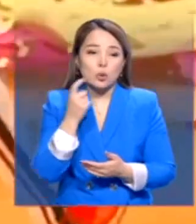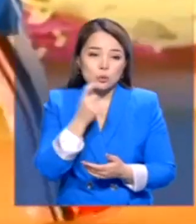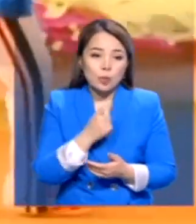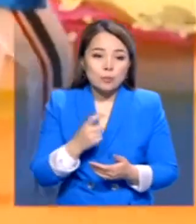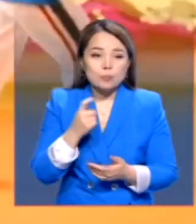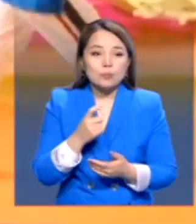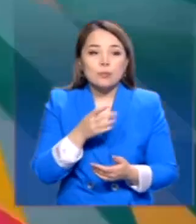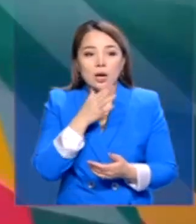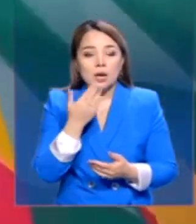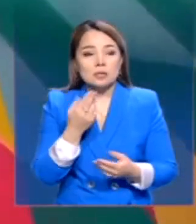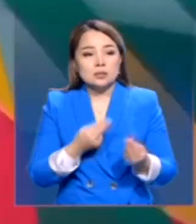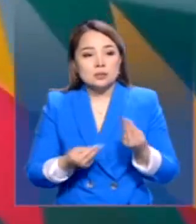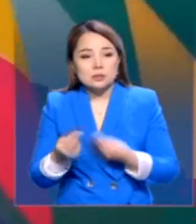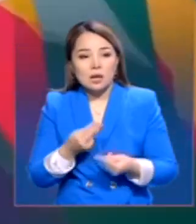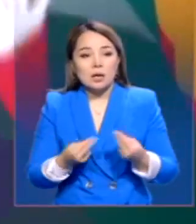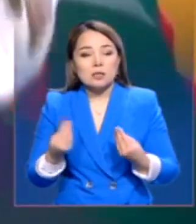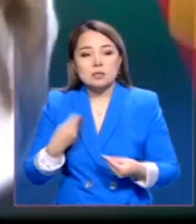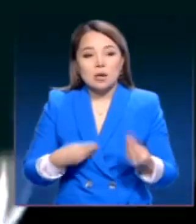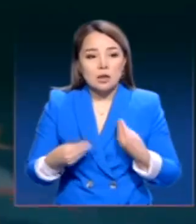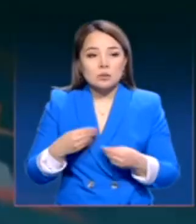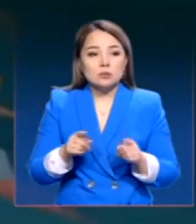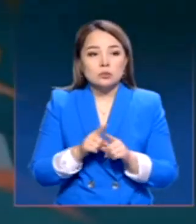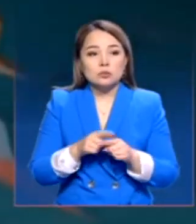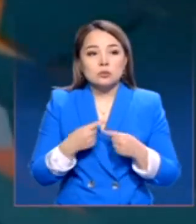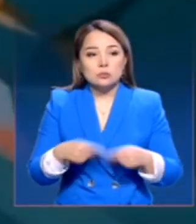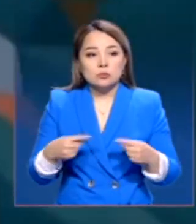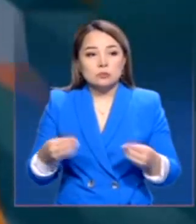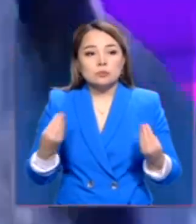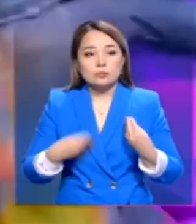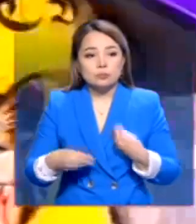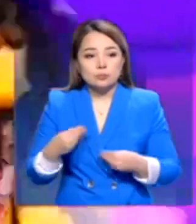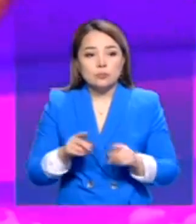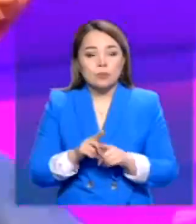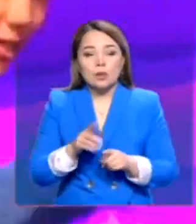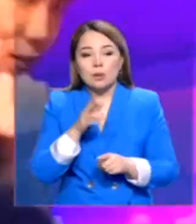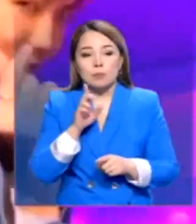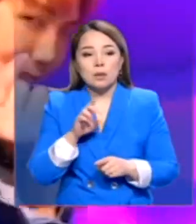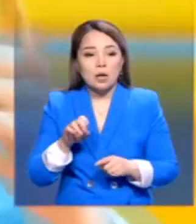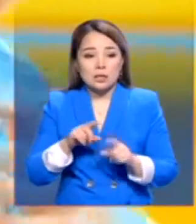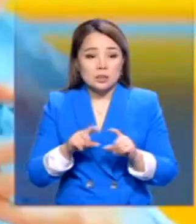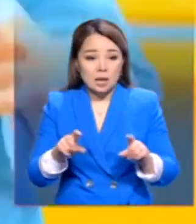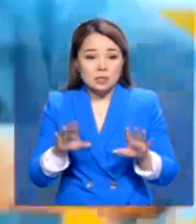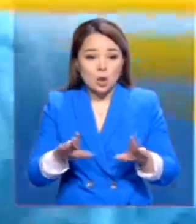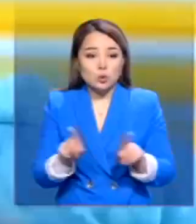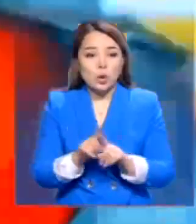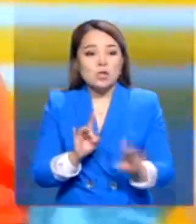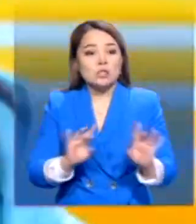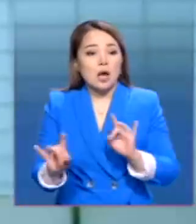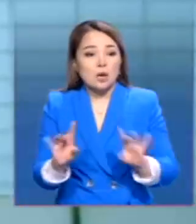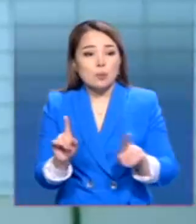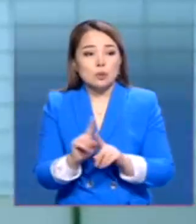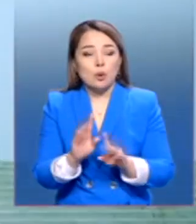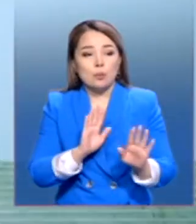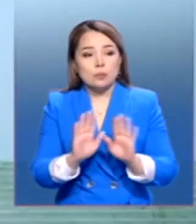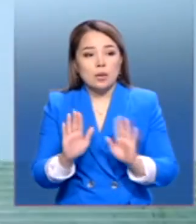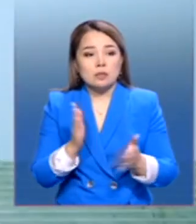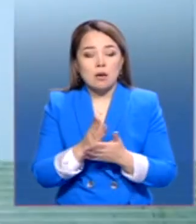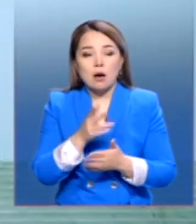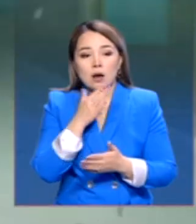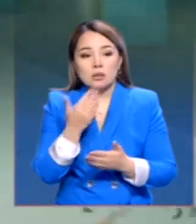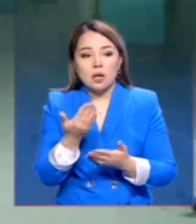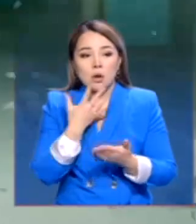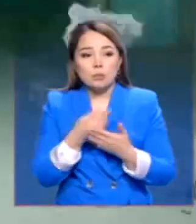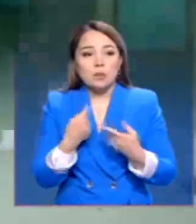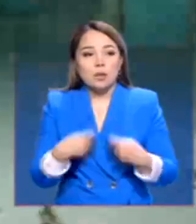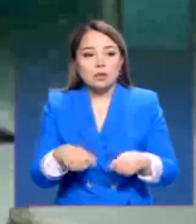кәріс дизайнерлері жасаған киімдер үлгісін, немесе басқа да бір кәріс брендтерін жарнамалап жатқанын көреміз. Корея төл өнімін